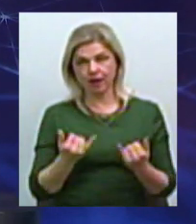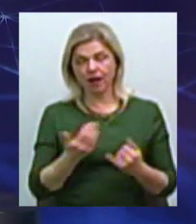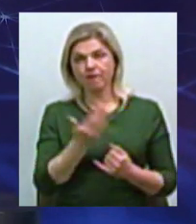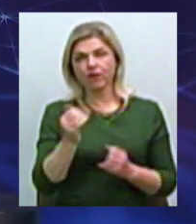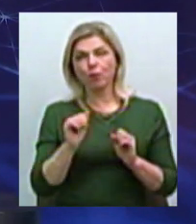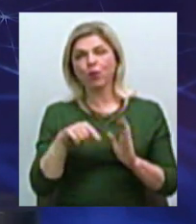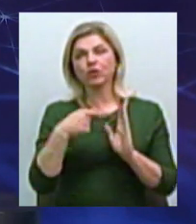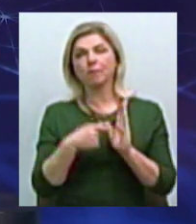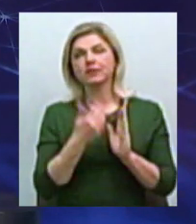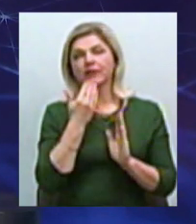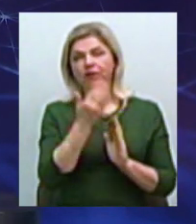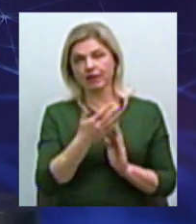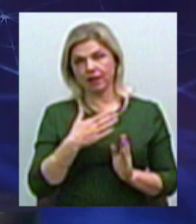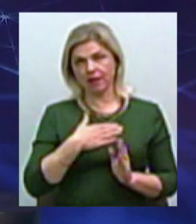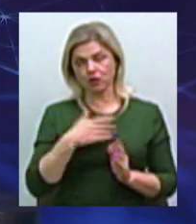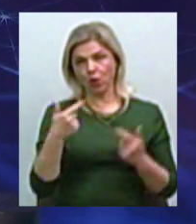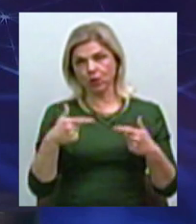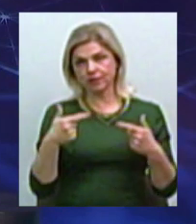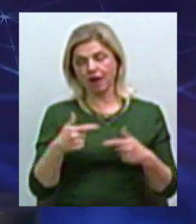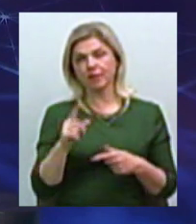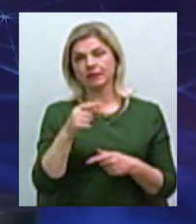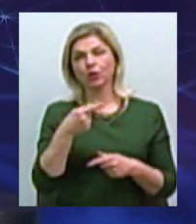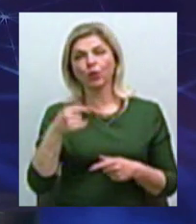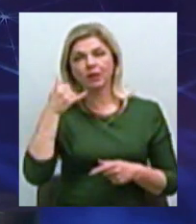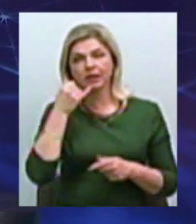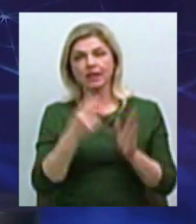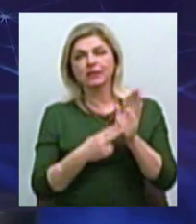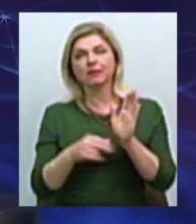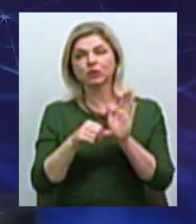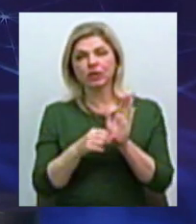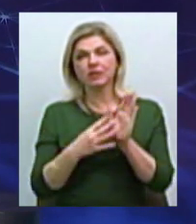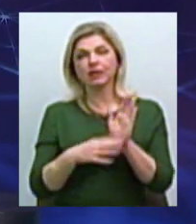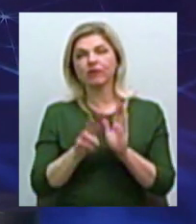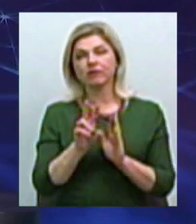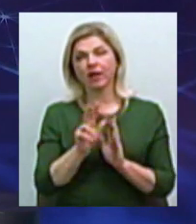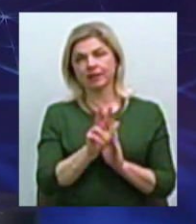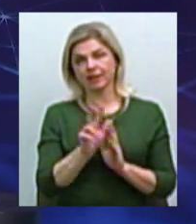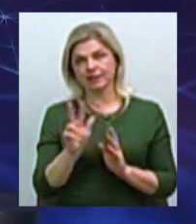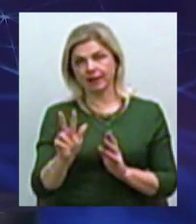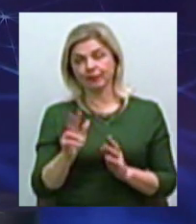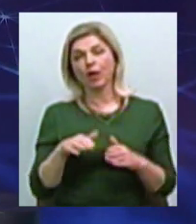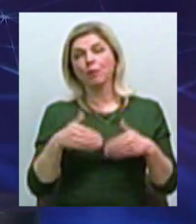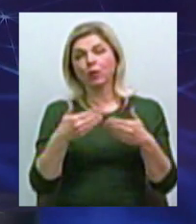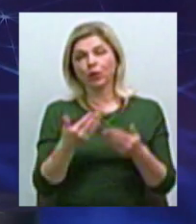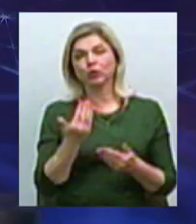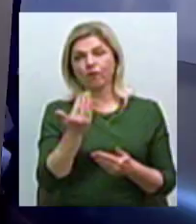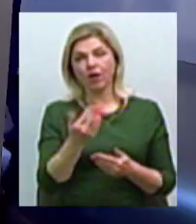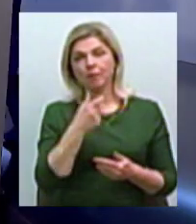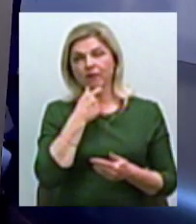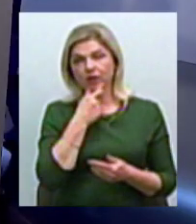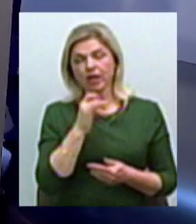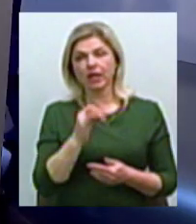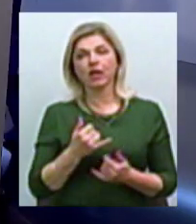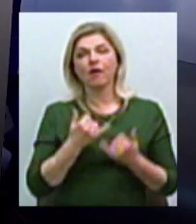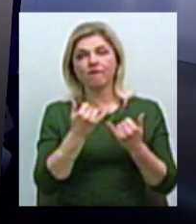свої запитання нашим гостям за номером телефону 76 92 33. Тож пропоную і вам, шановні глядачі, і вам,